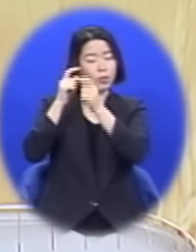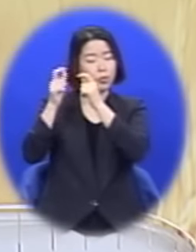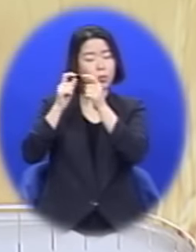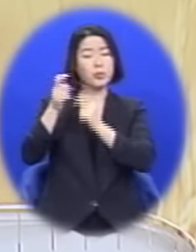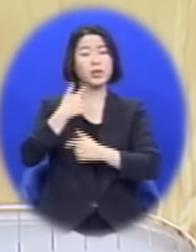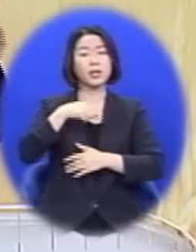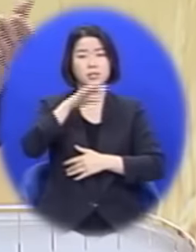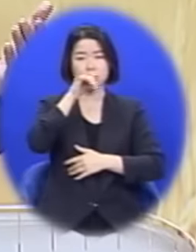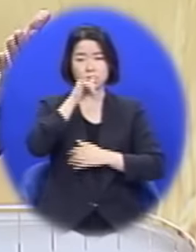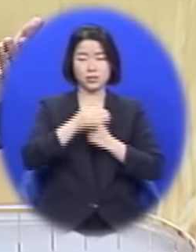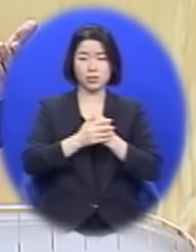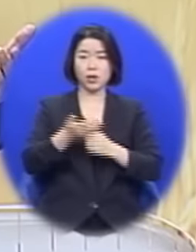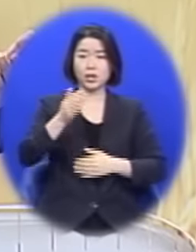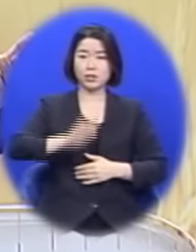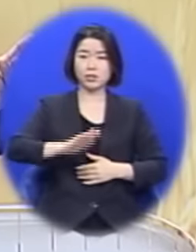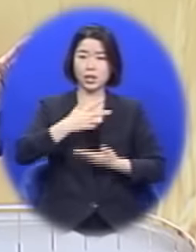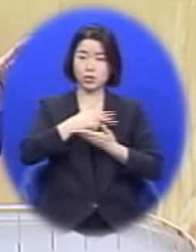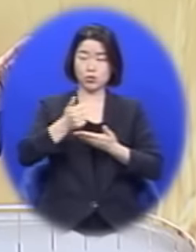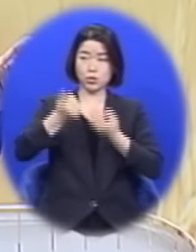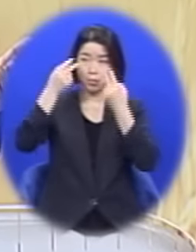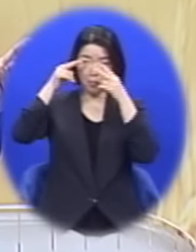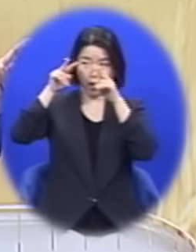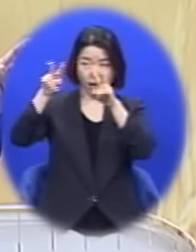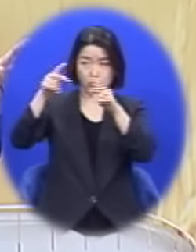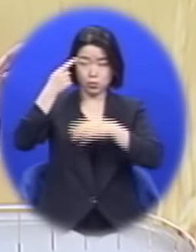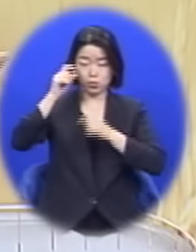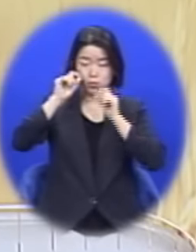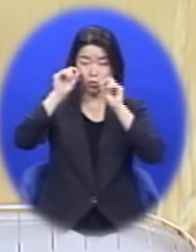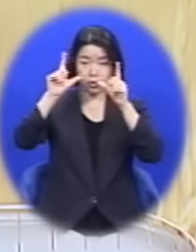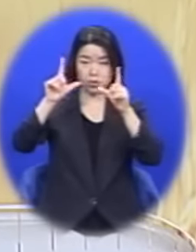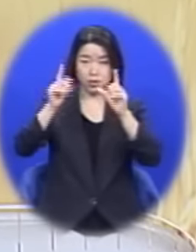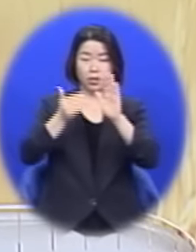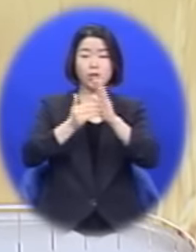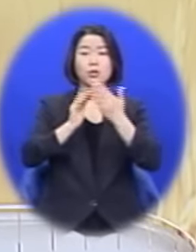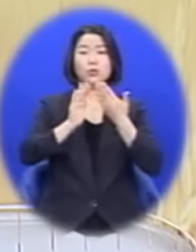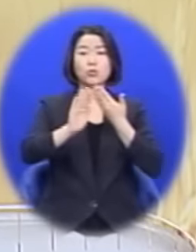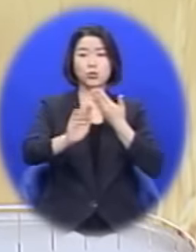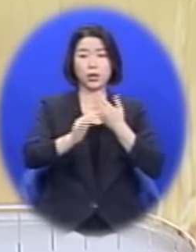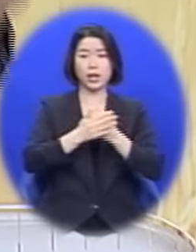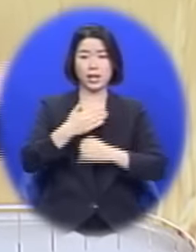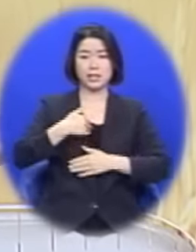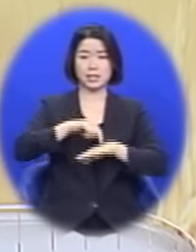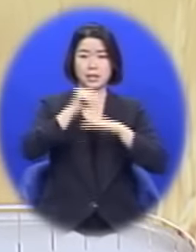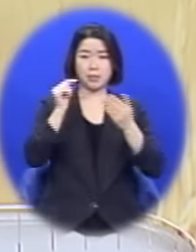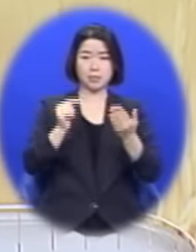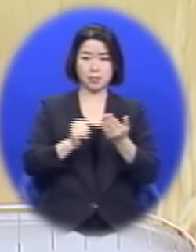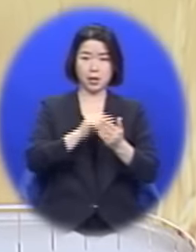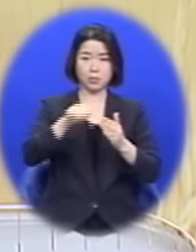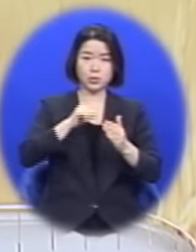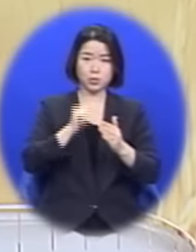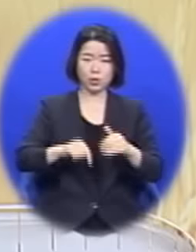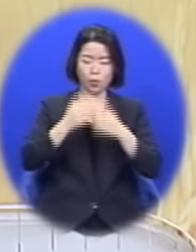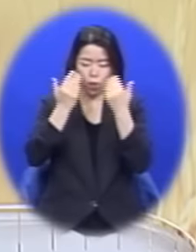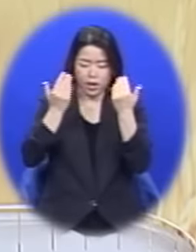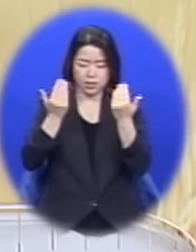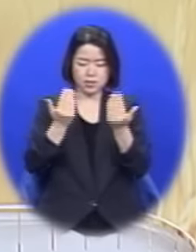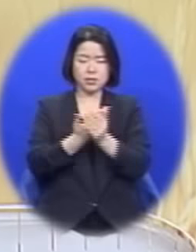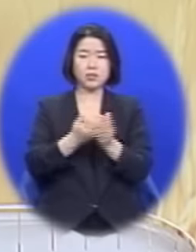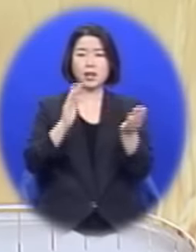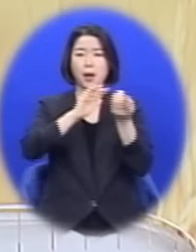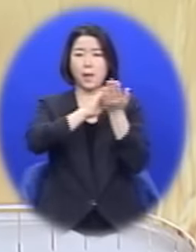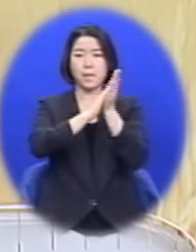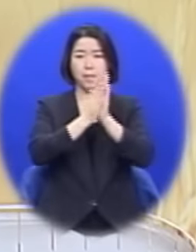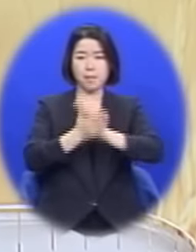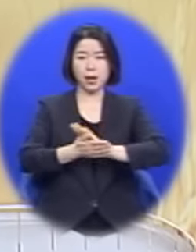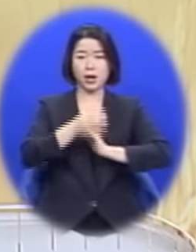그런데 주님을 바라보는 눈이 뜨이면서 제 마음속에 완전한 변화가 일어났어요.